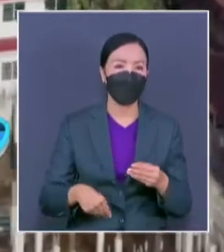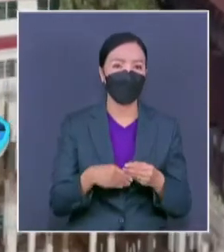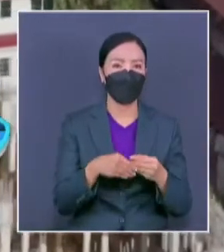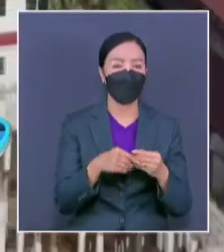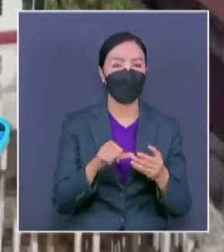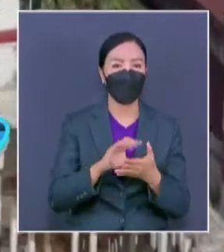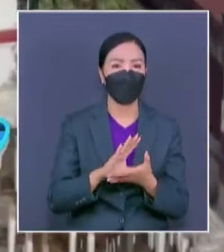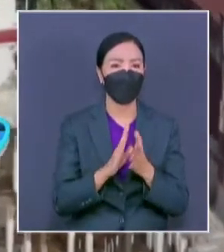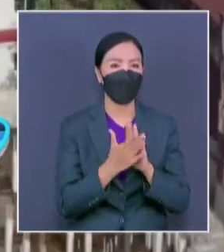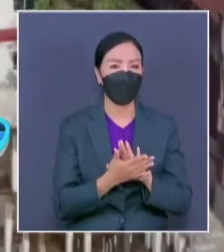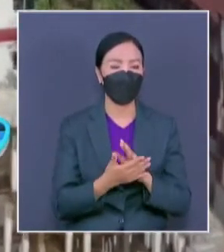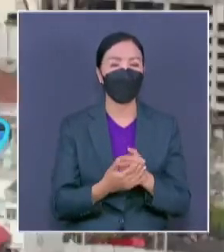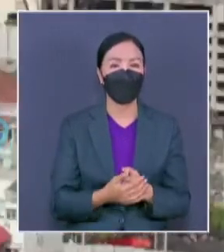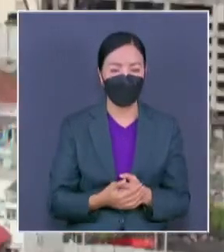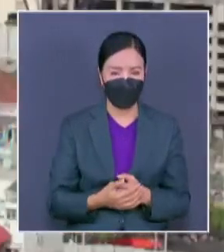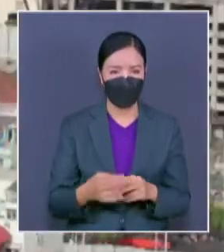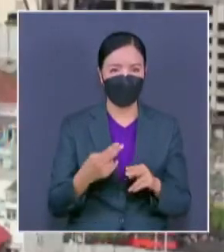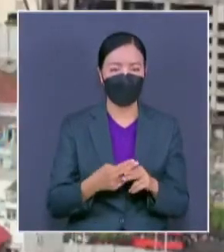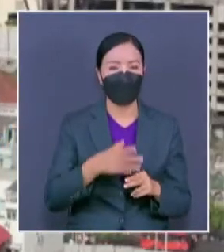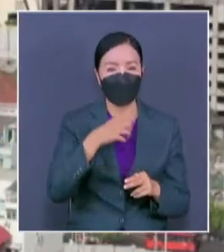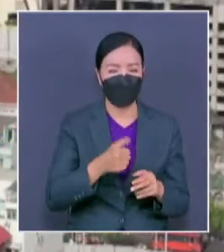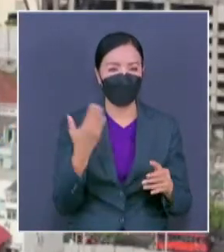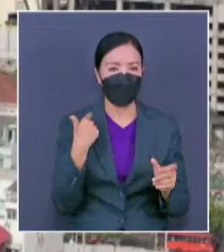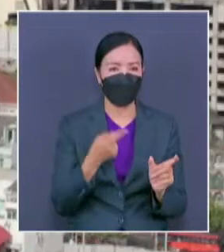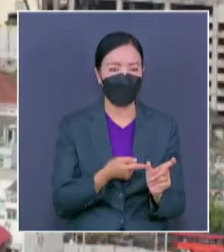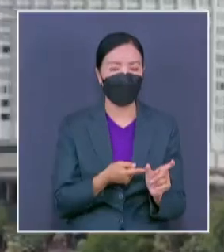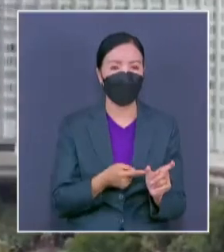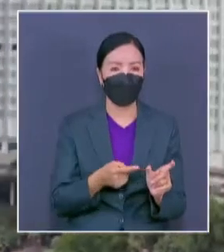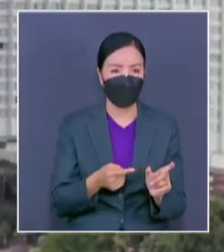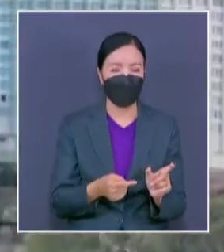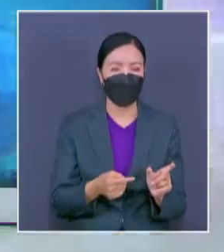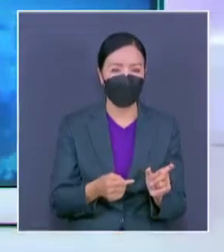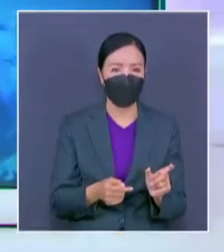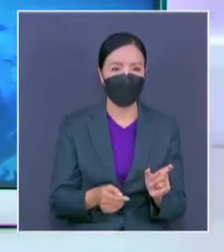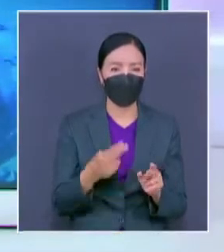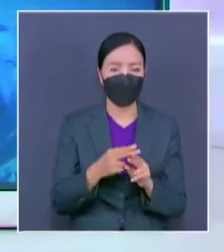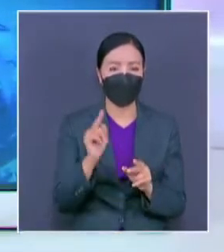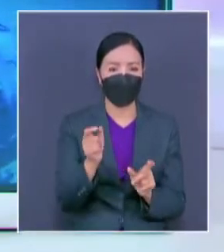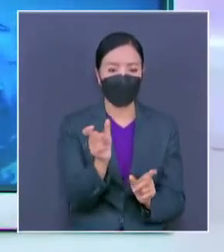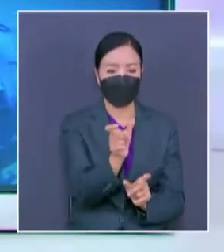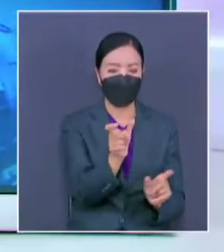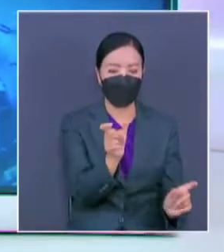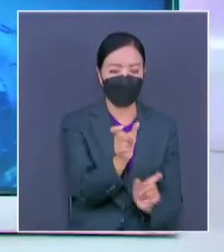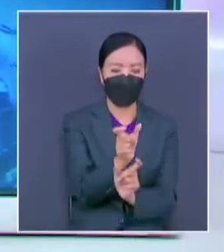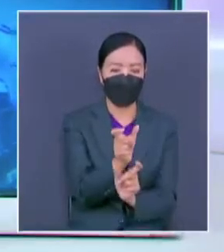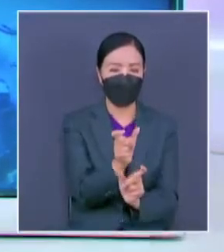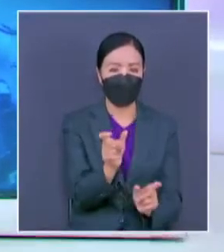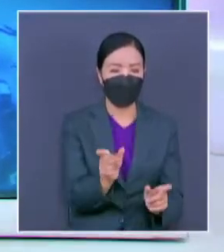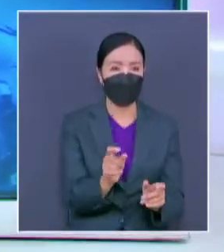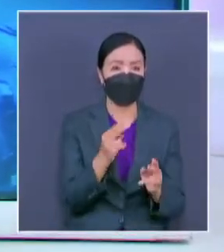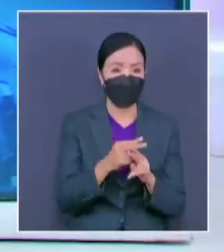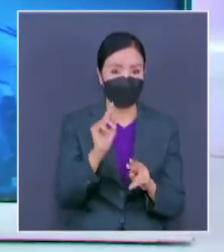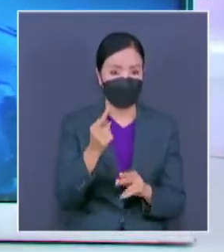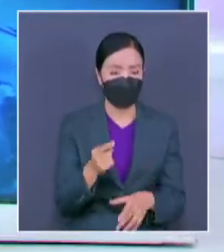การเปลี่ยนแปลงโดยมีการเอาชื่อเดิมนะฮะตั้งต้นด้วยชื่อใหม่ส่วนชื่อเดิมที่เรารู้จักกันใส่ไว้ในวงเล็บแล้ว